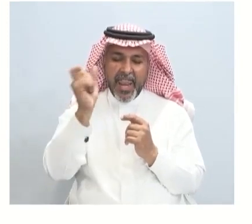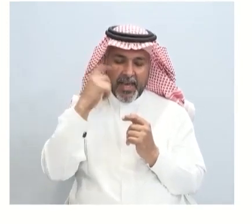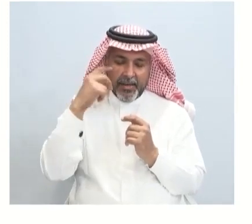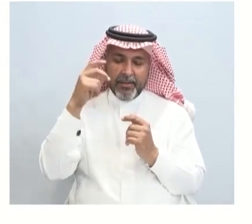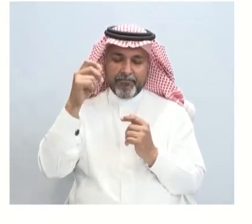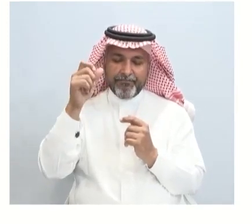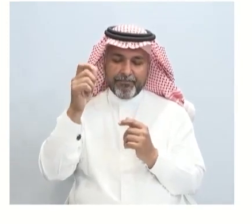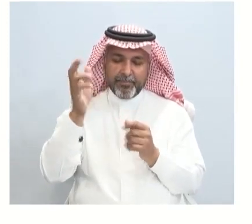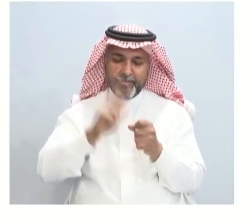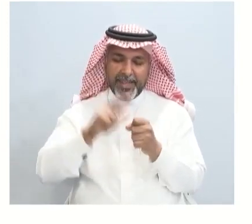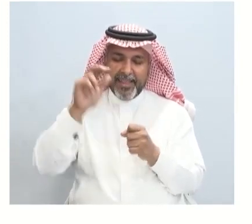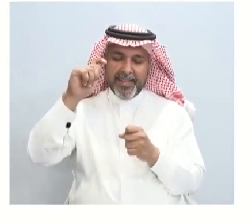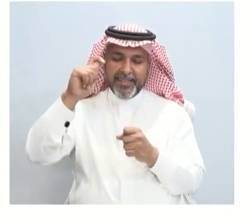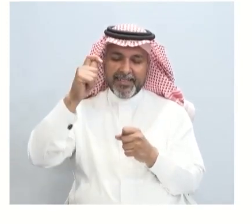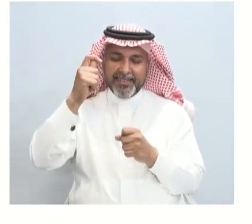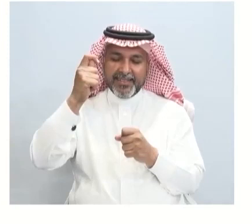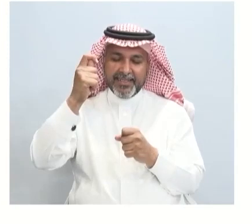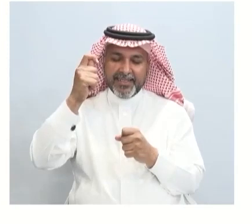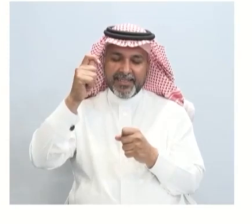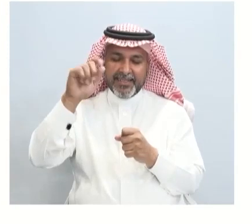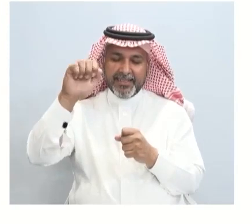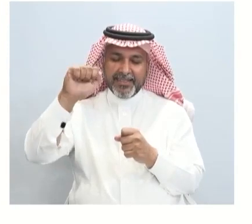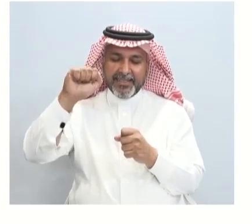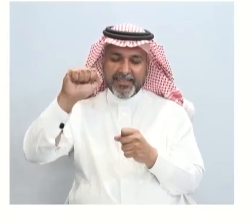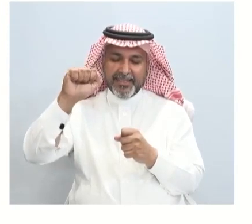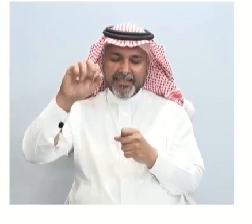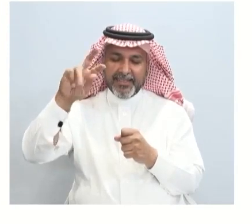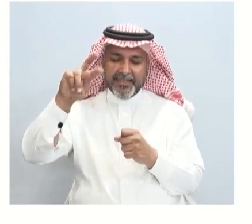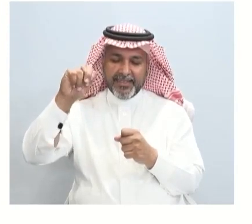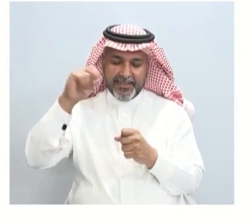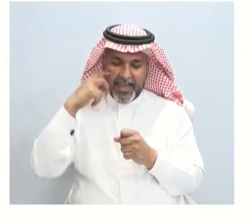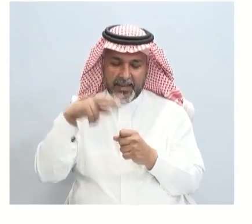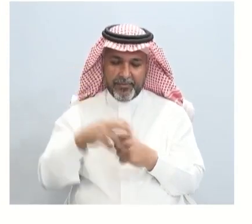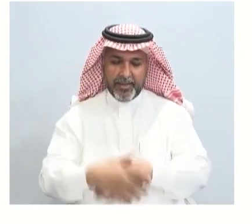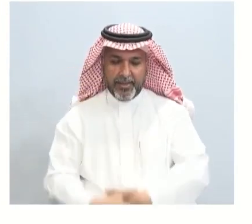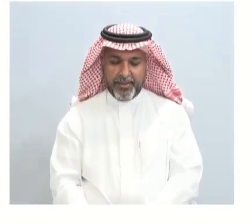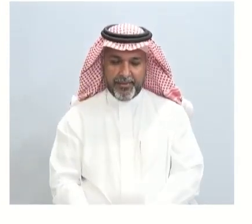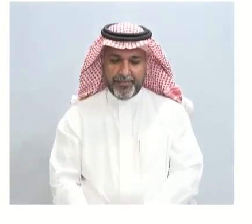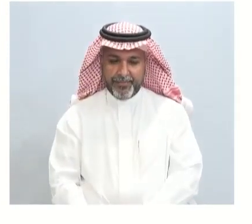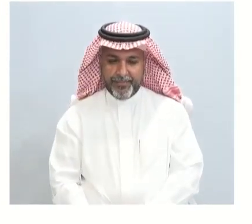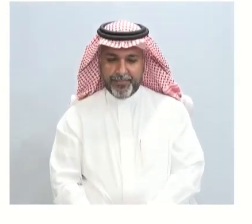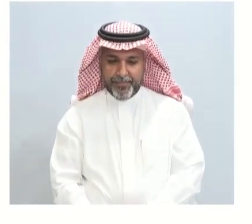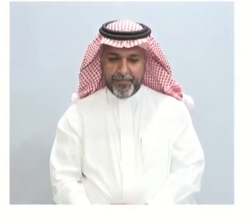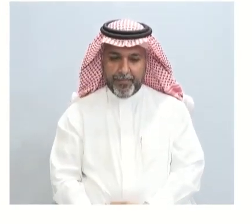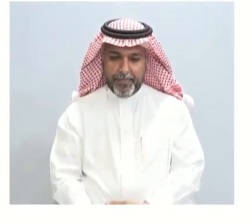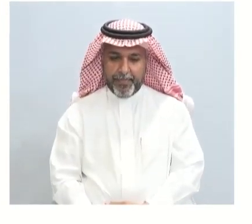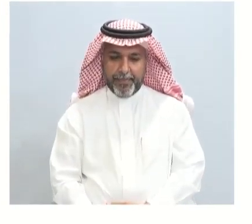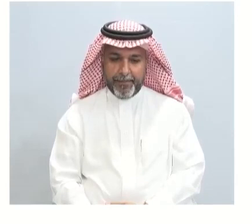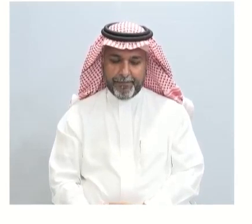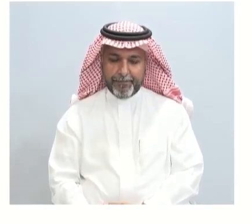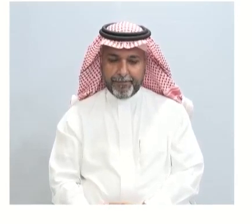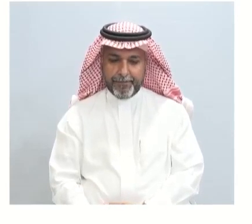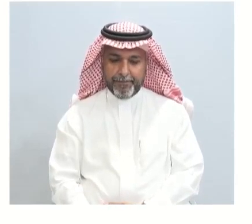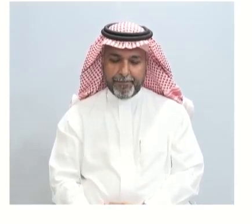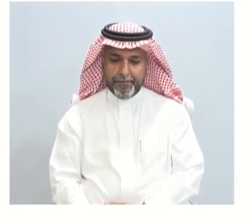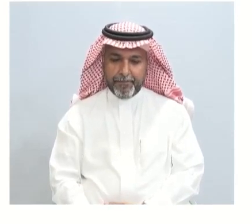كان في لها انعكاس في لها انعكاس شوفوا هنا في انعكاس ما بين هاتين الدالتين او بين هاتين